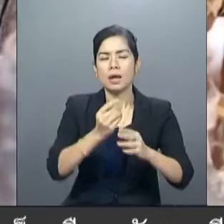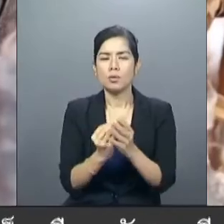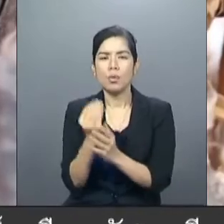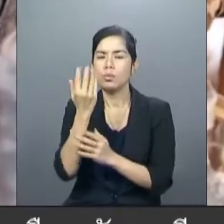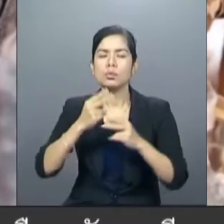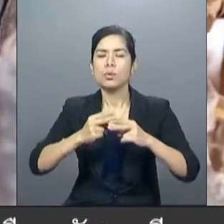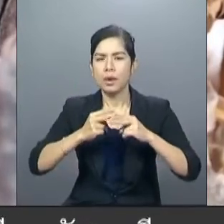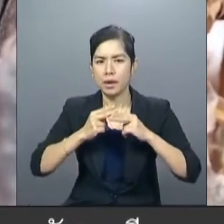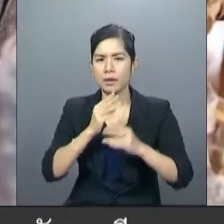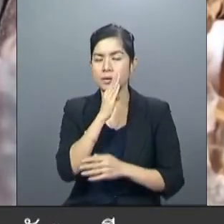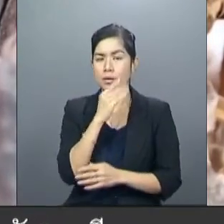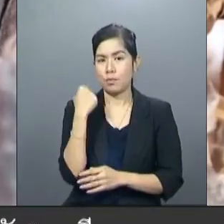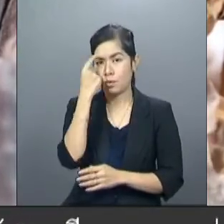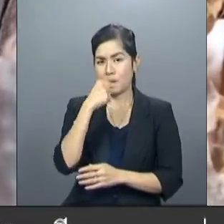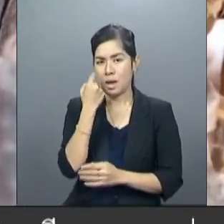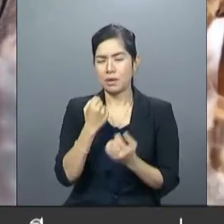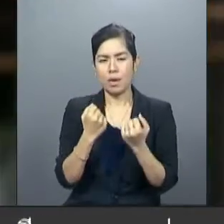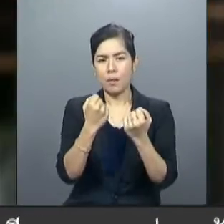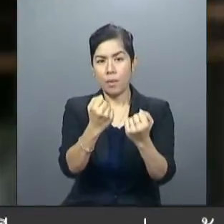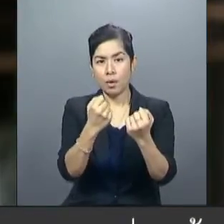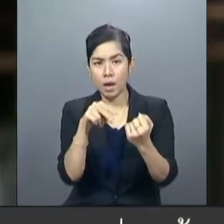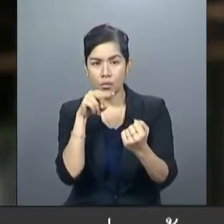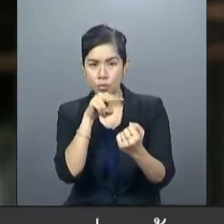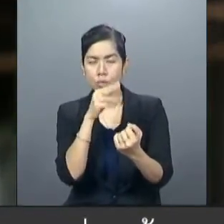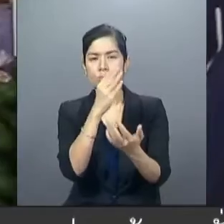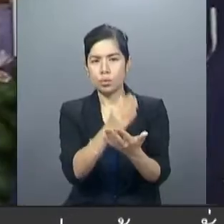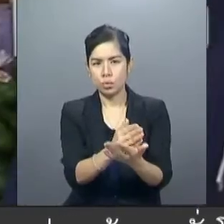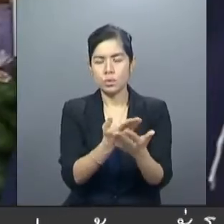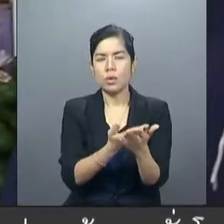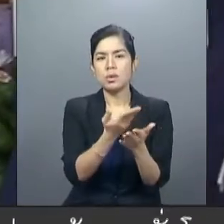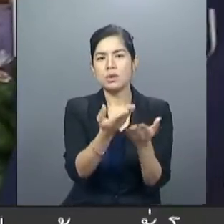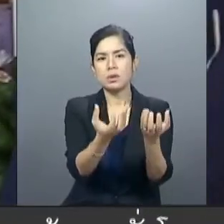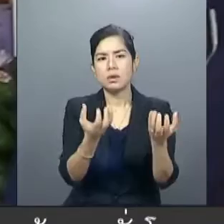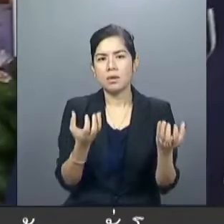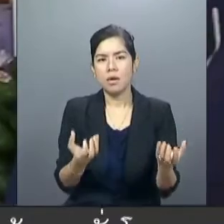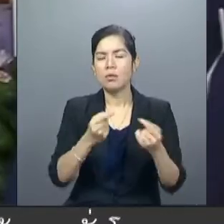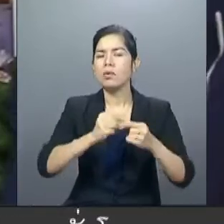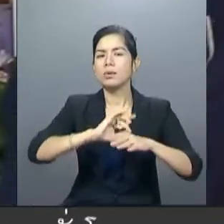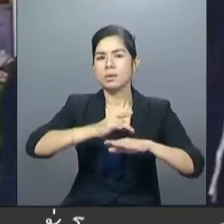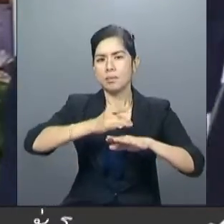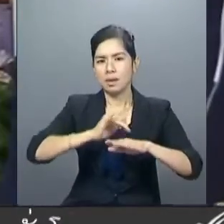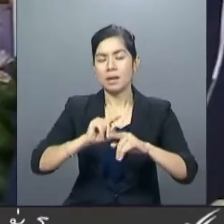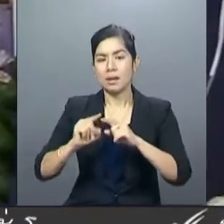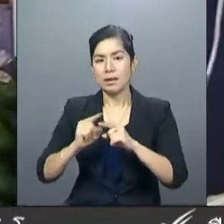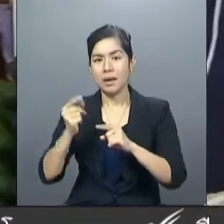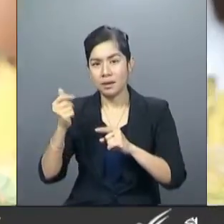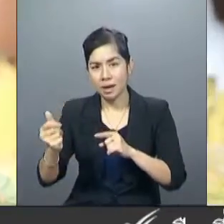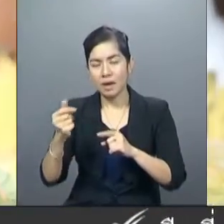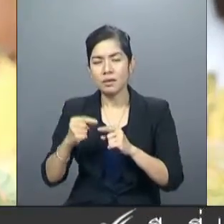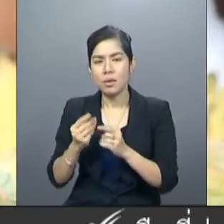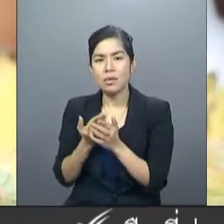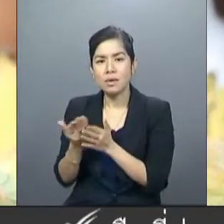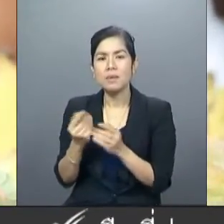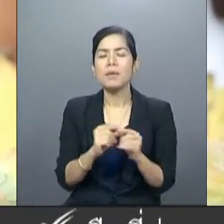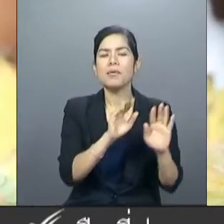ใครที่สัญจรไปมาก็สามารถแวะเลือกซื้อสินค้าพื้นบ้านของชาวบ้านไปเป็นของฝากหรือนำไปประ